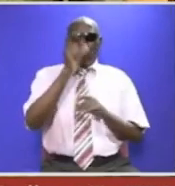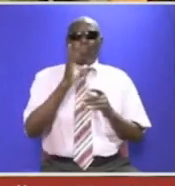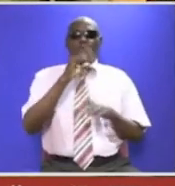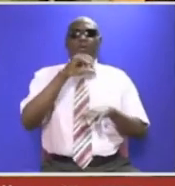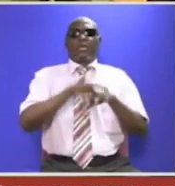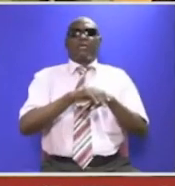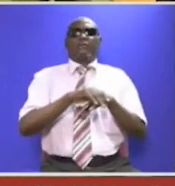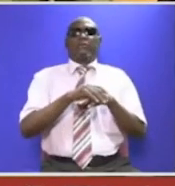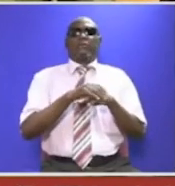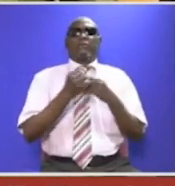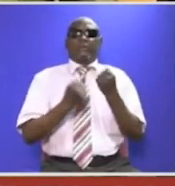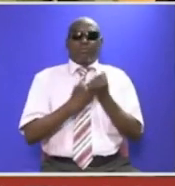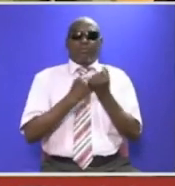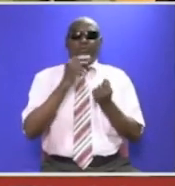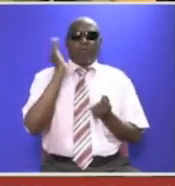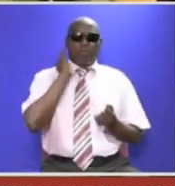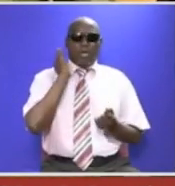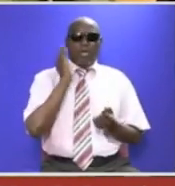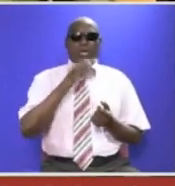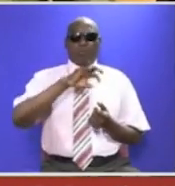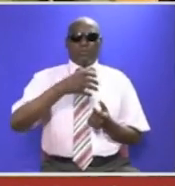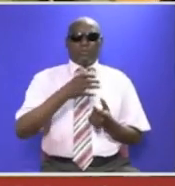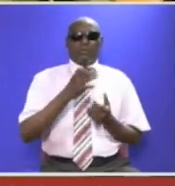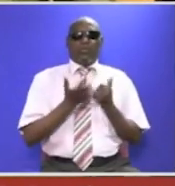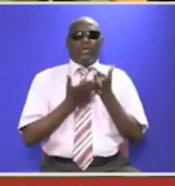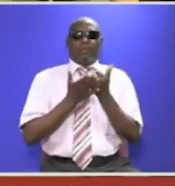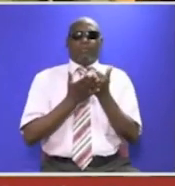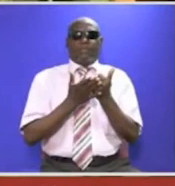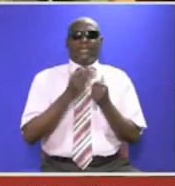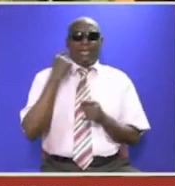Murang'a. Tutamsaidia. La pili,